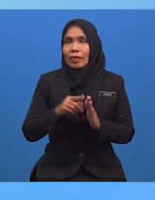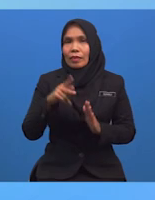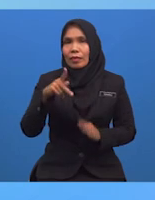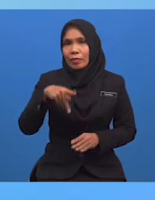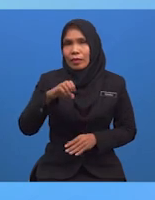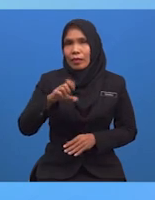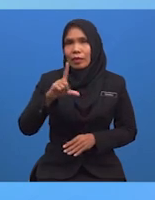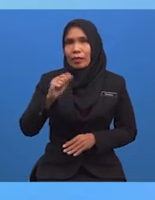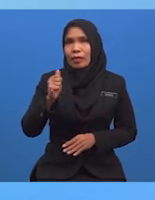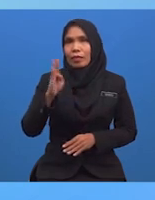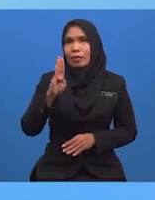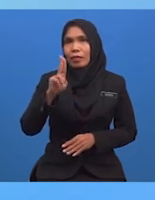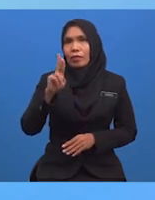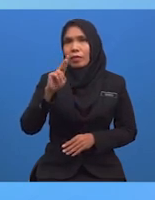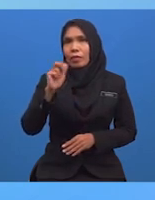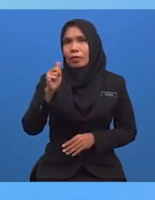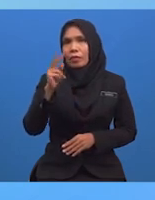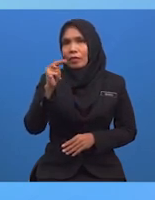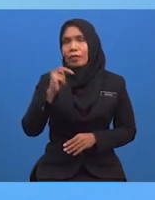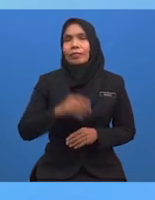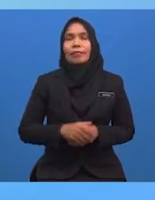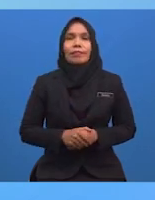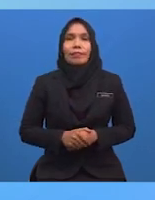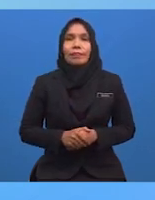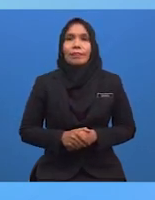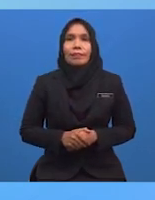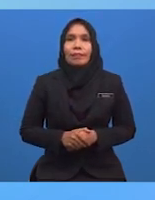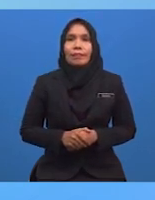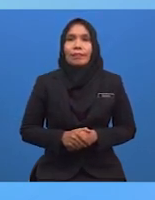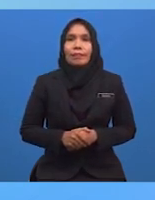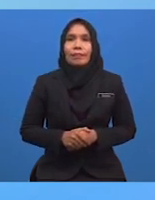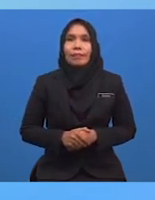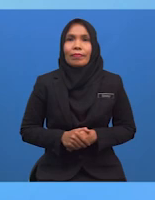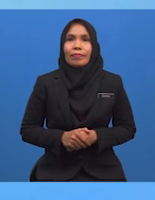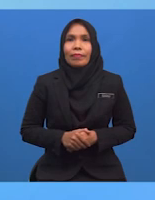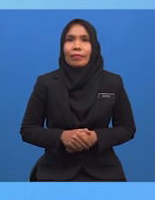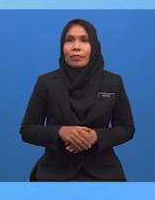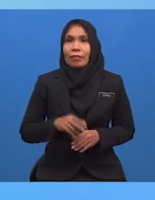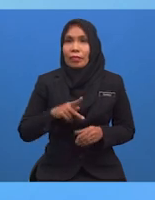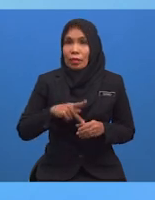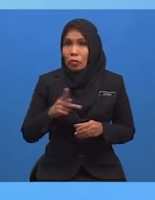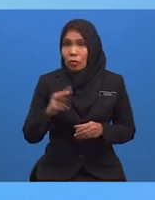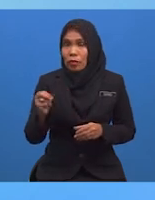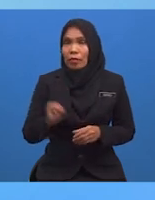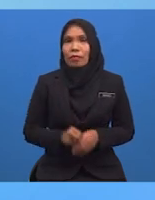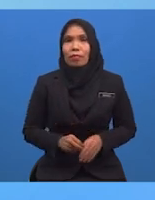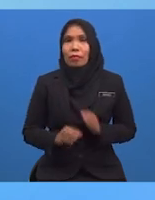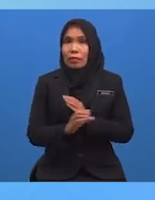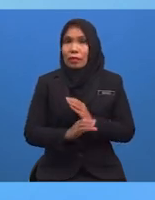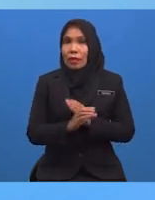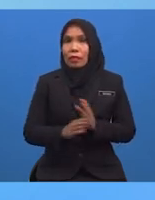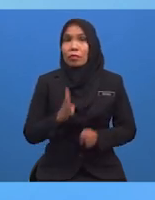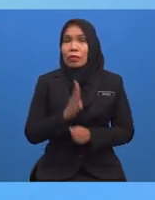menambah stok supaya keuntungan mereka meningkat. Kesannya, keluaran negara benar bertambah